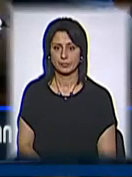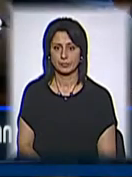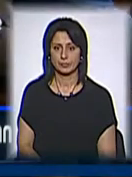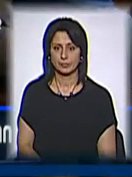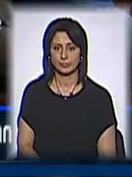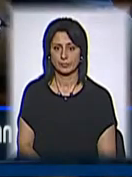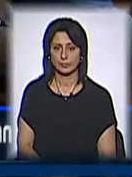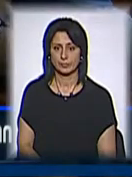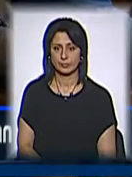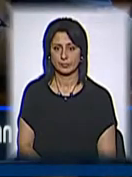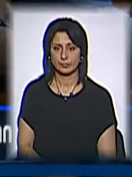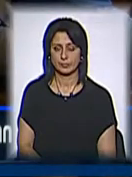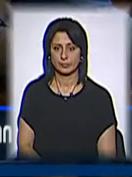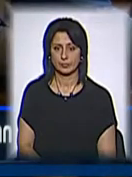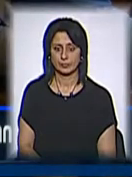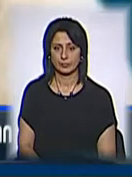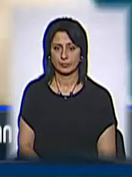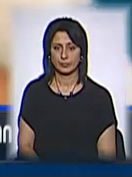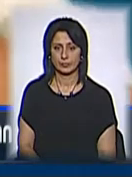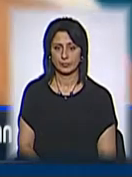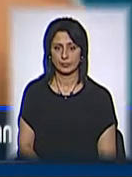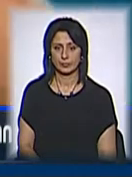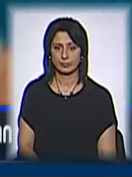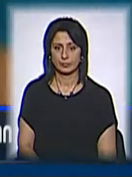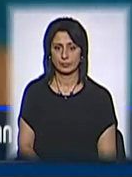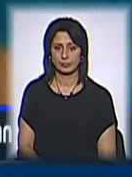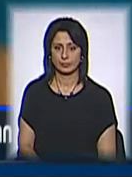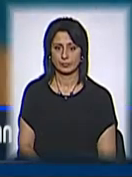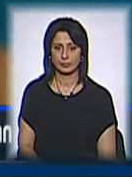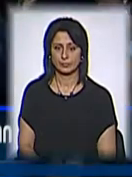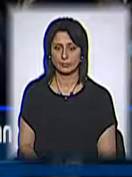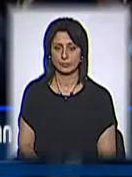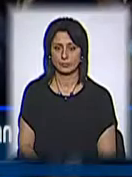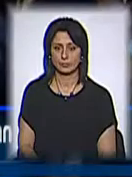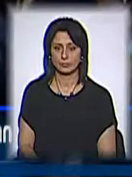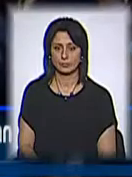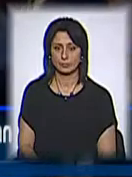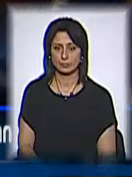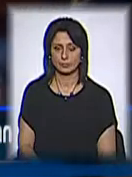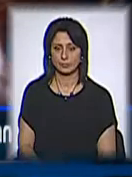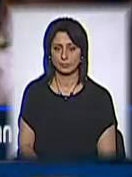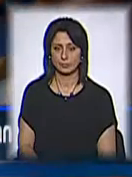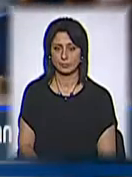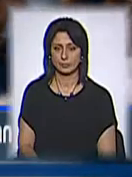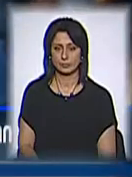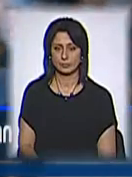მამის მთავრობა, იგი მიადინა საფრანგეთში. 21 წელს საქართველოს გასტაში წარმოშობით ისინი არის